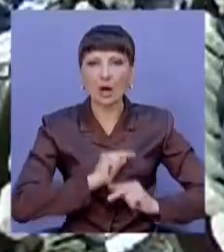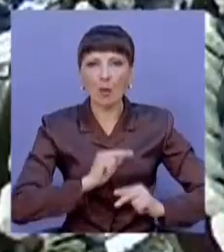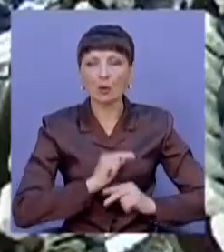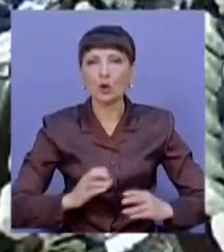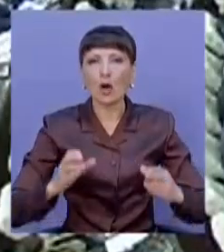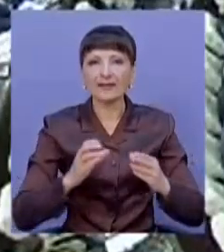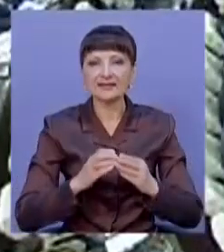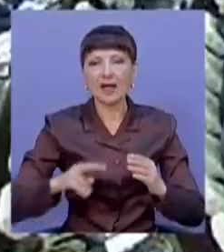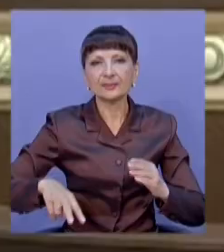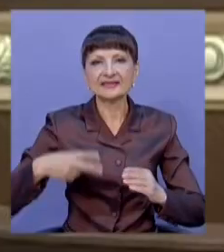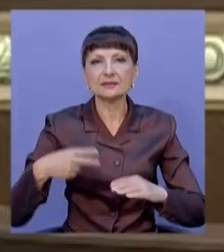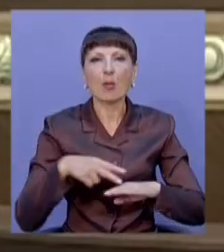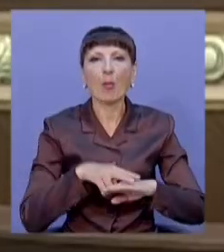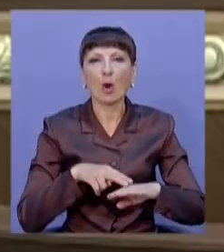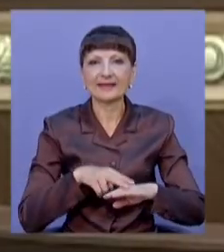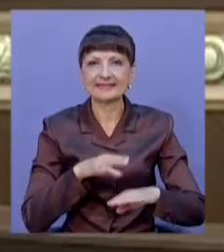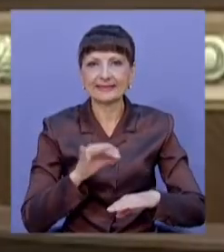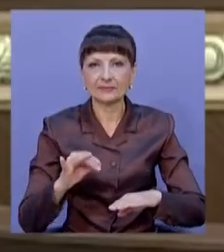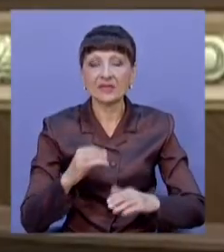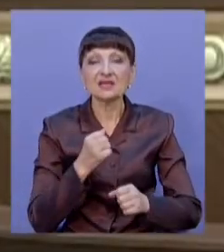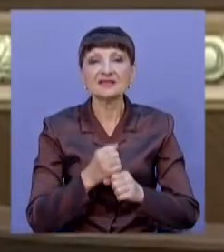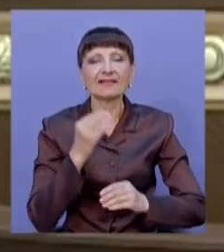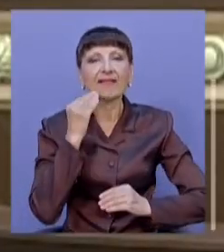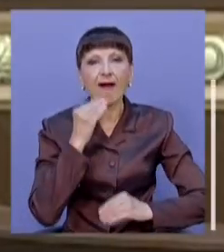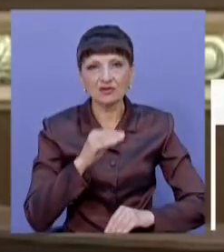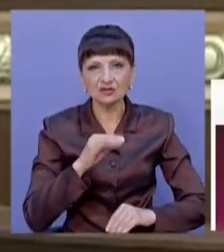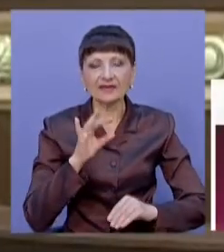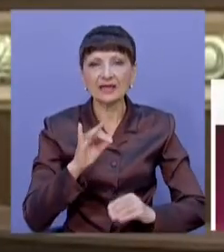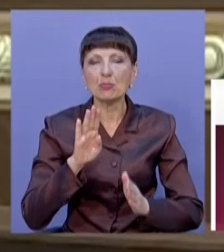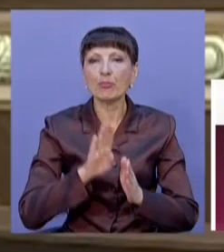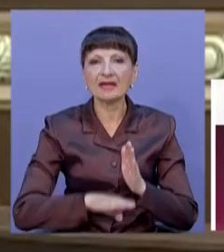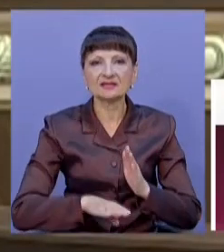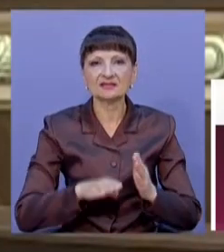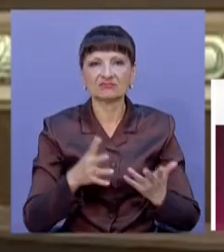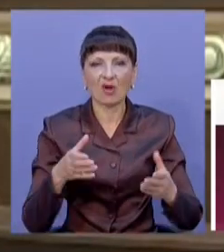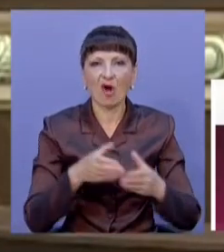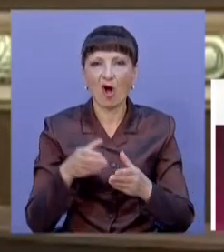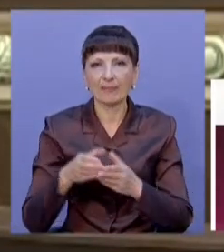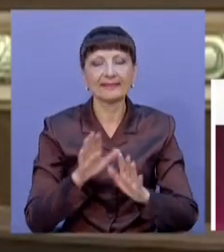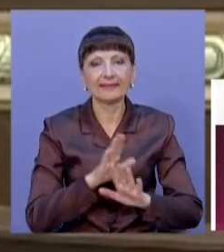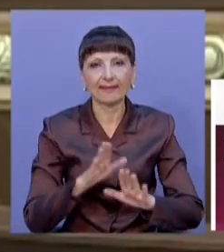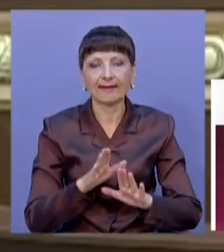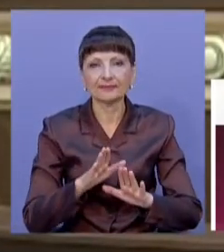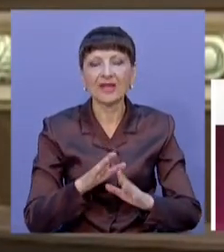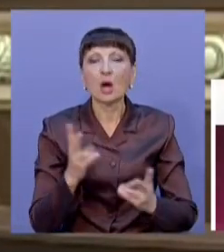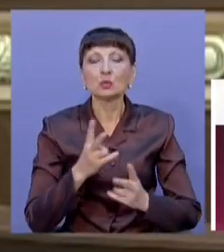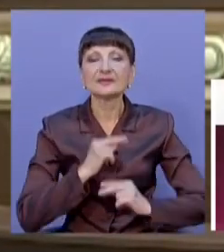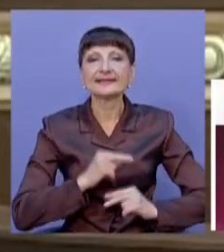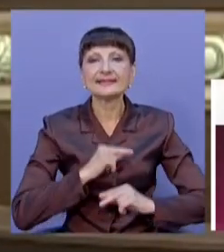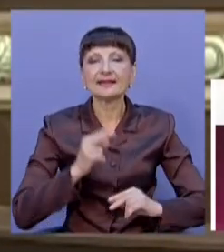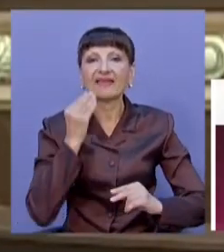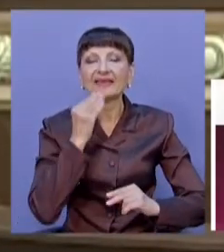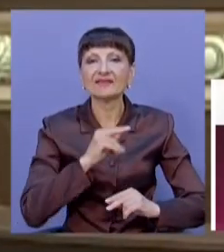Комитета административной полиции. Сделать это качественно и без компанейщины. Эффективность работы